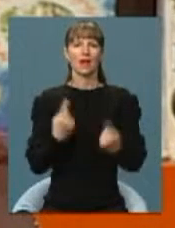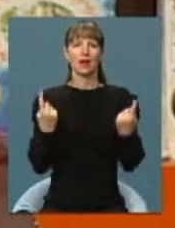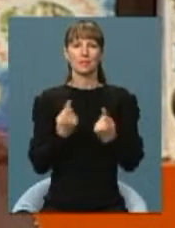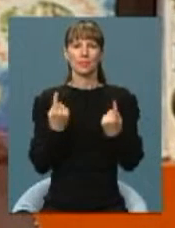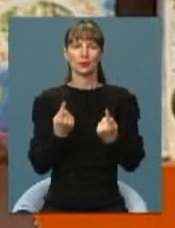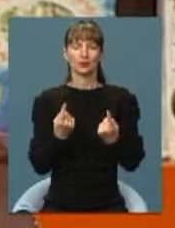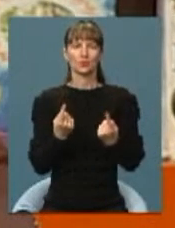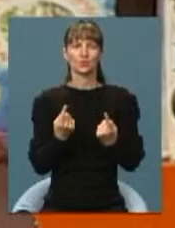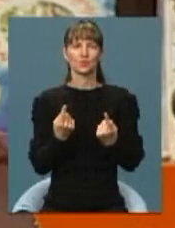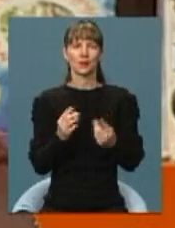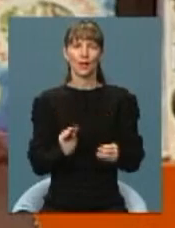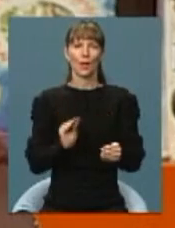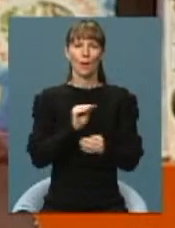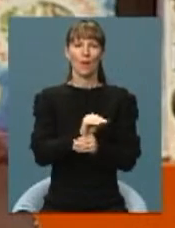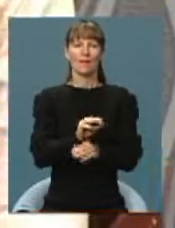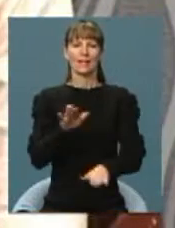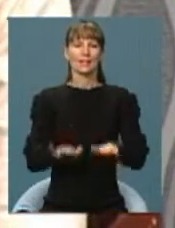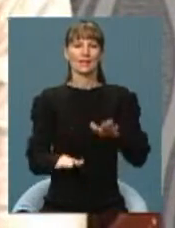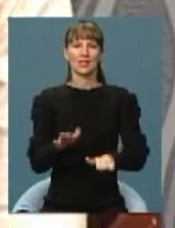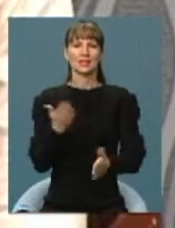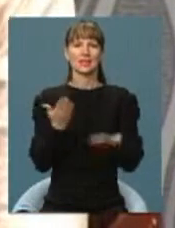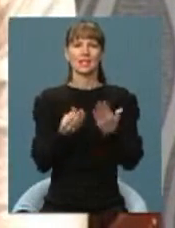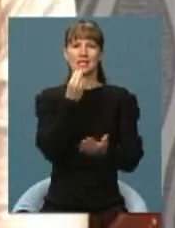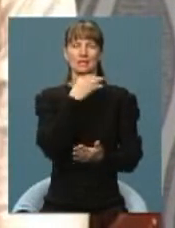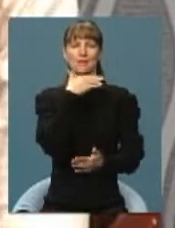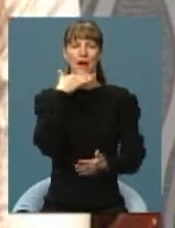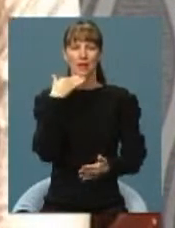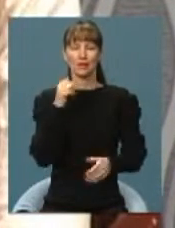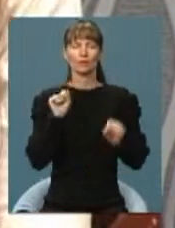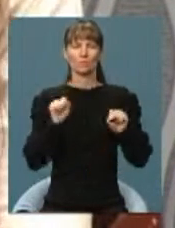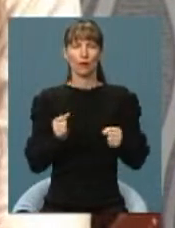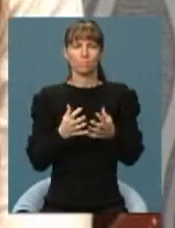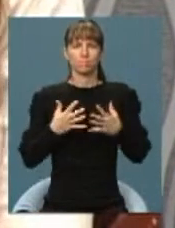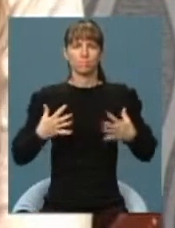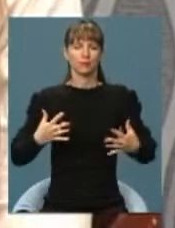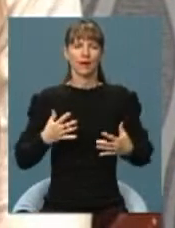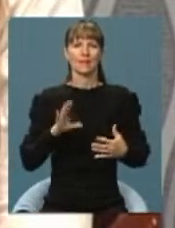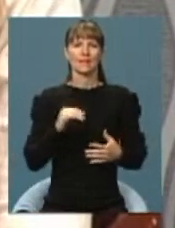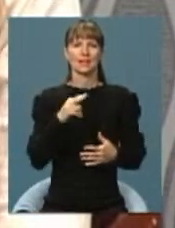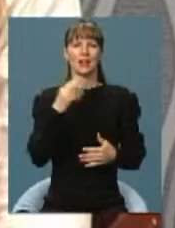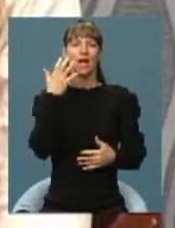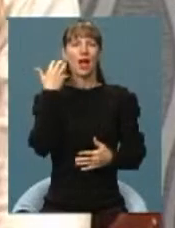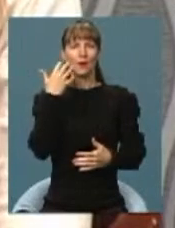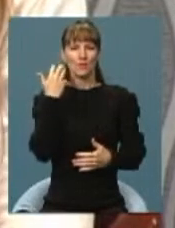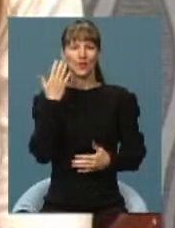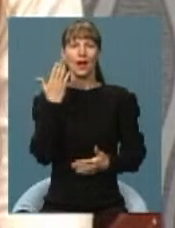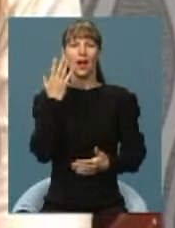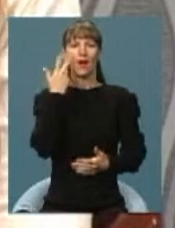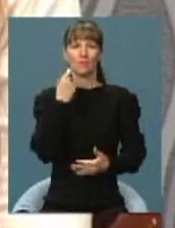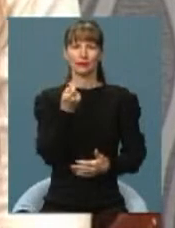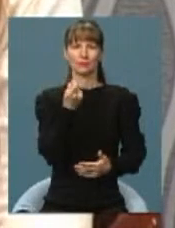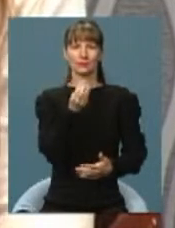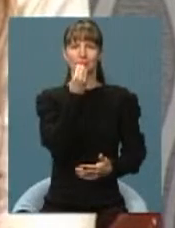обычно прибавляє вес. Ну, якщо їсти його дуже багато, напевно, можна поправитися навіть від яблук. Ну, а коли трішки